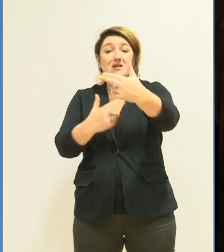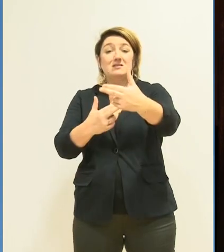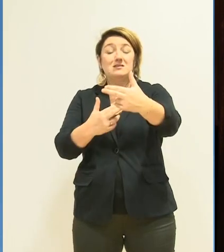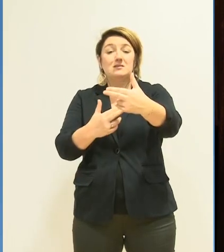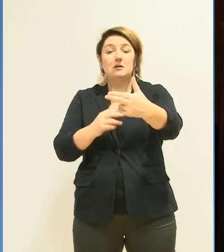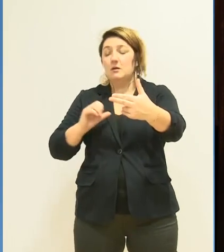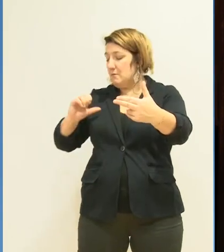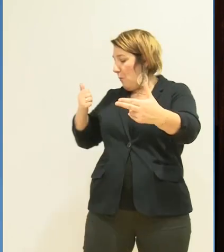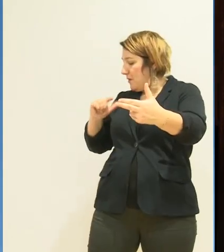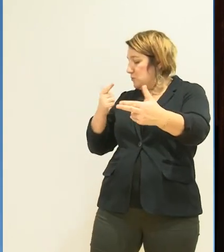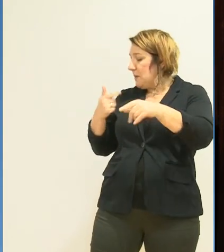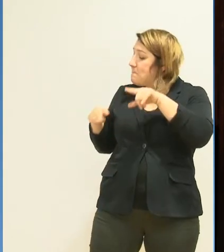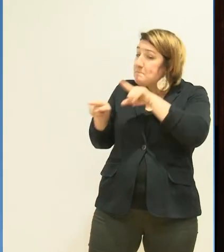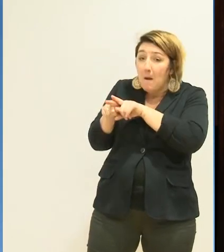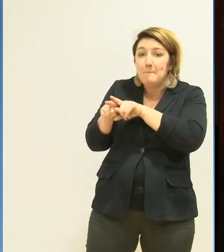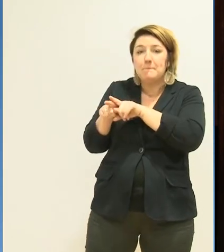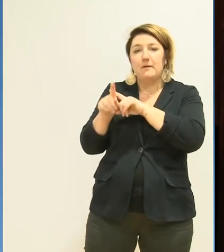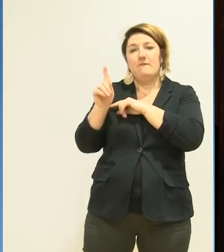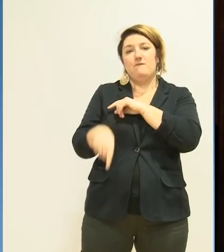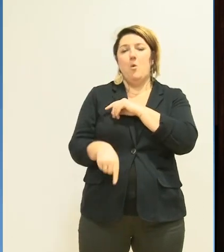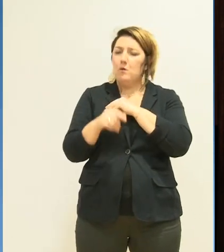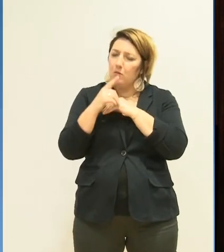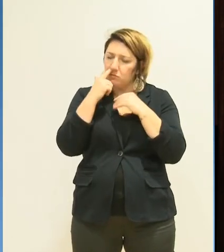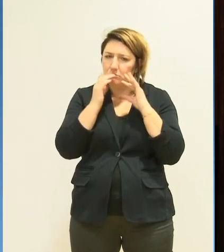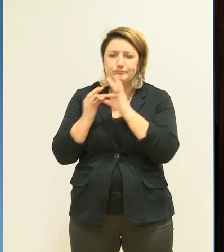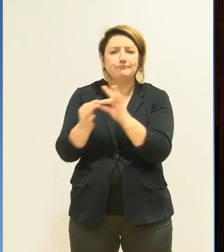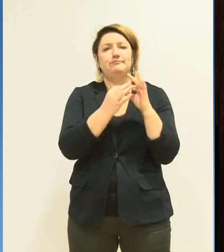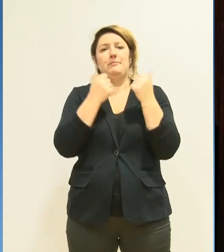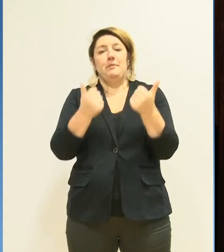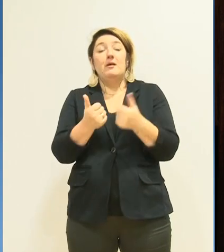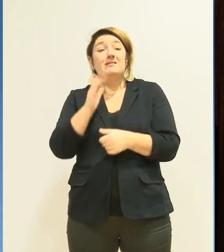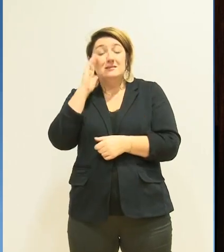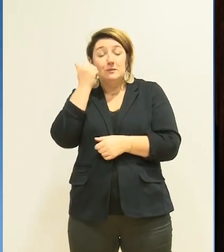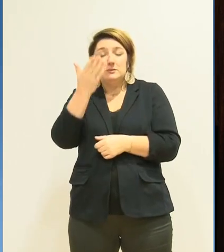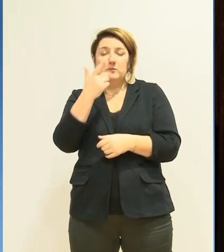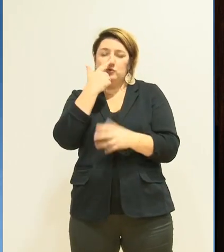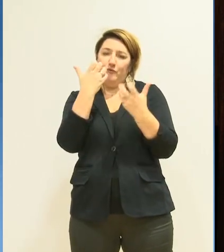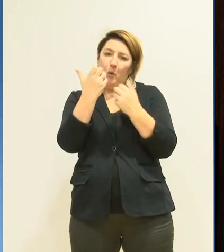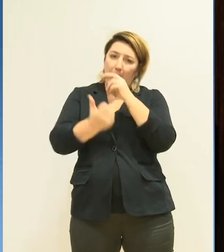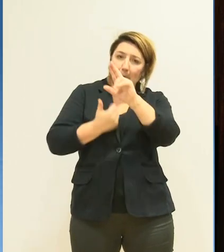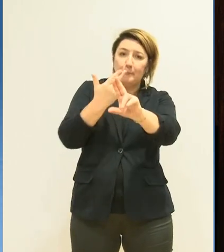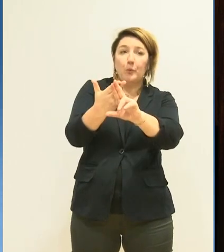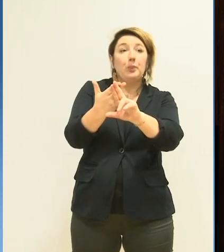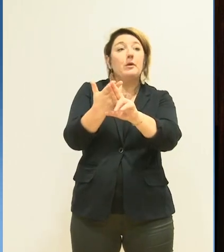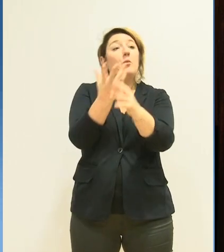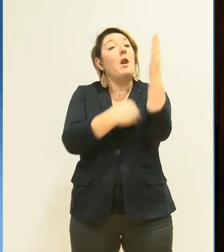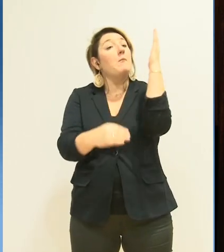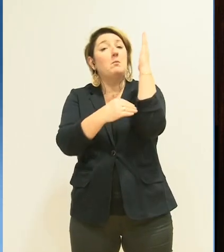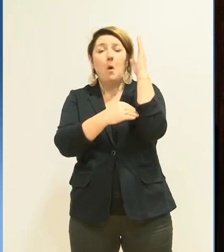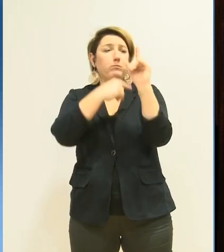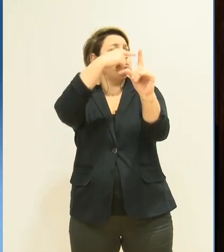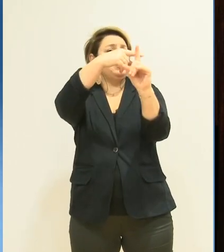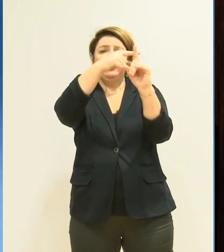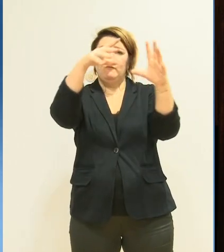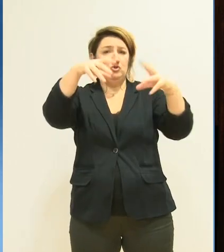ont pu l'être et c'est pourquoi je répondrai favorablement à la proposition de l'amendement pour